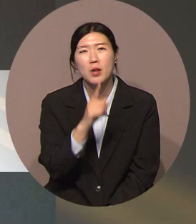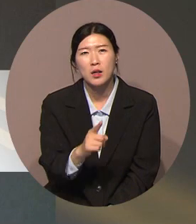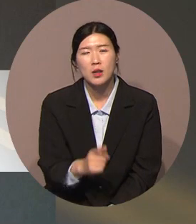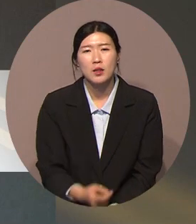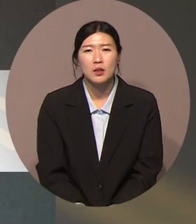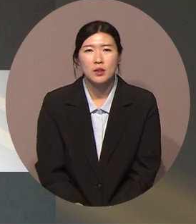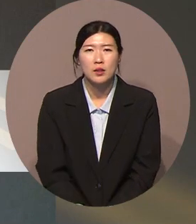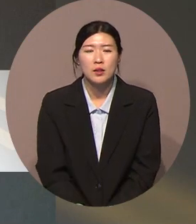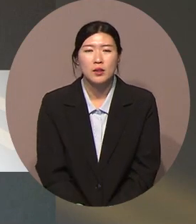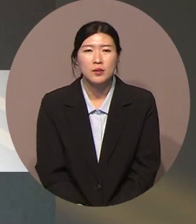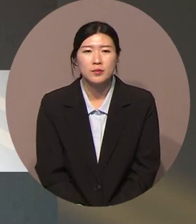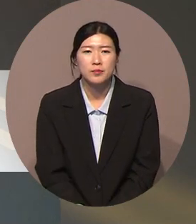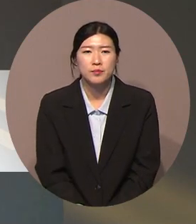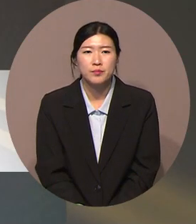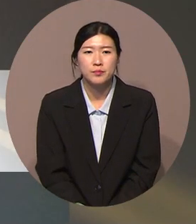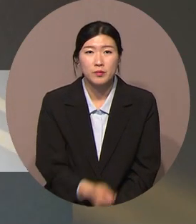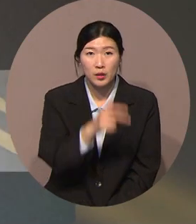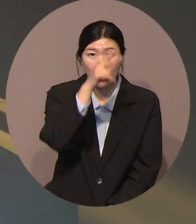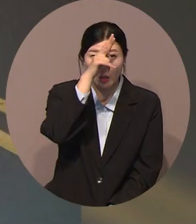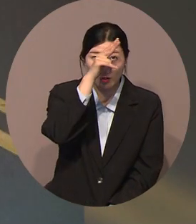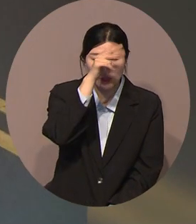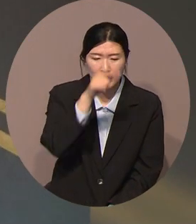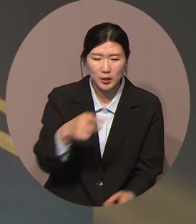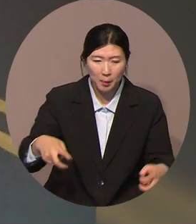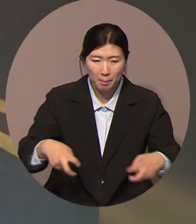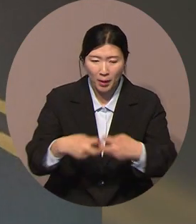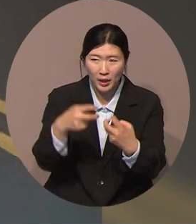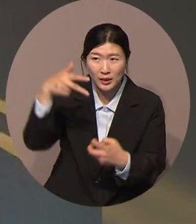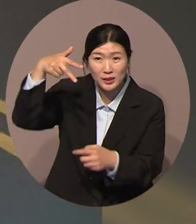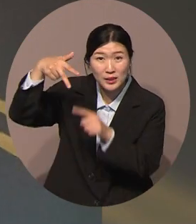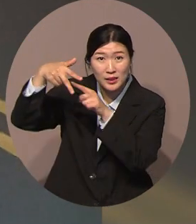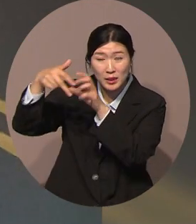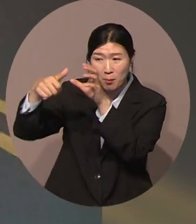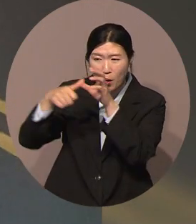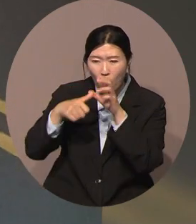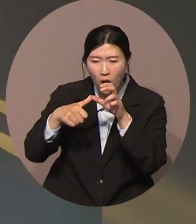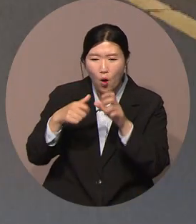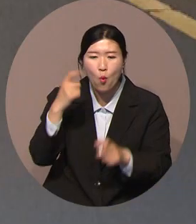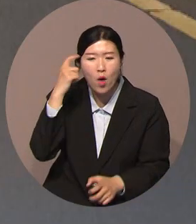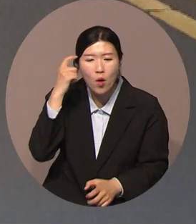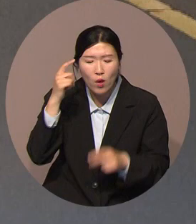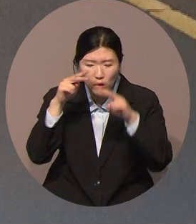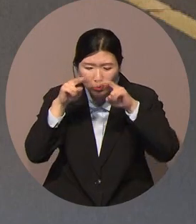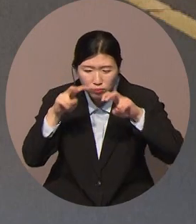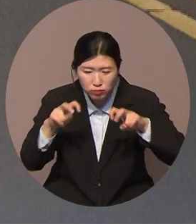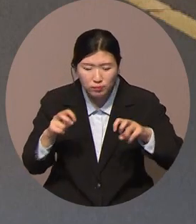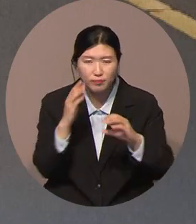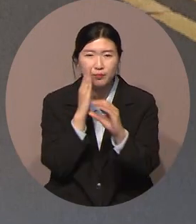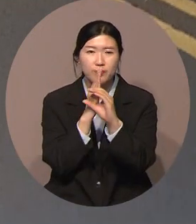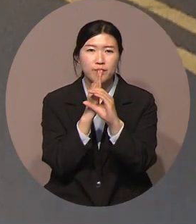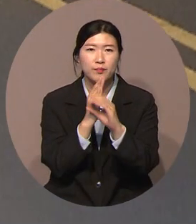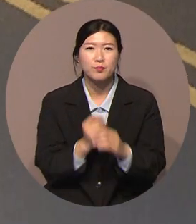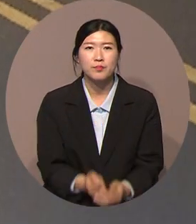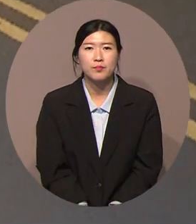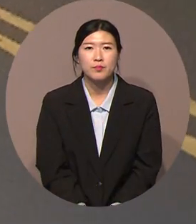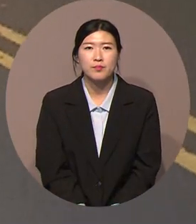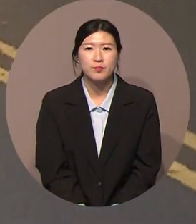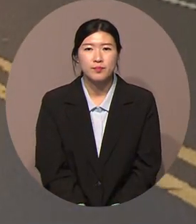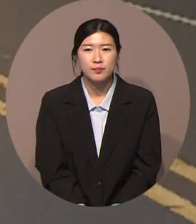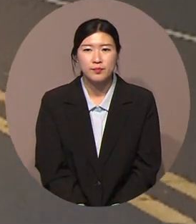것으로 확인됐습니다 경찰은 인근 CCTV 등을 토대로 정확한 사고 경의를 조사하고